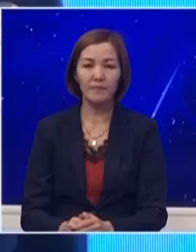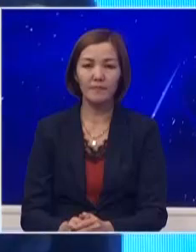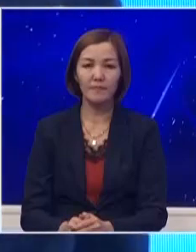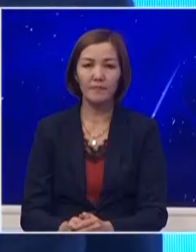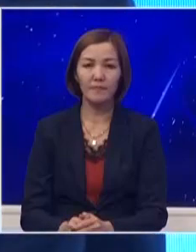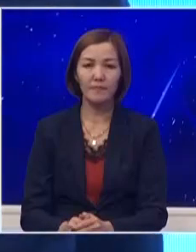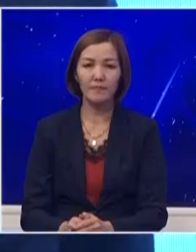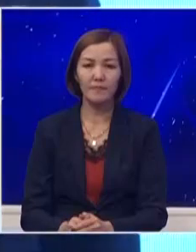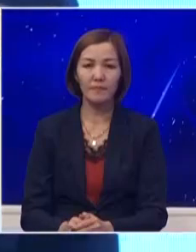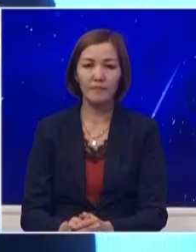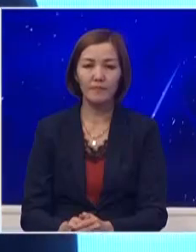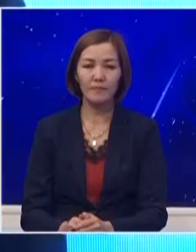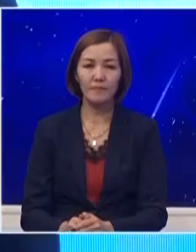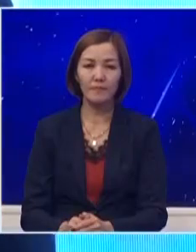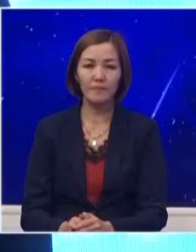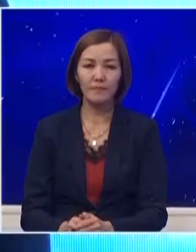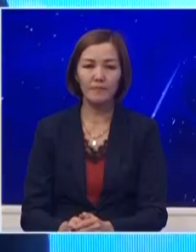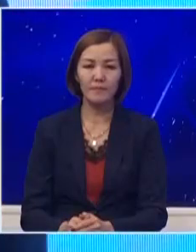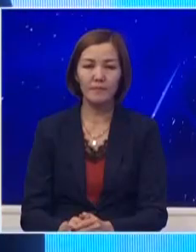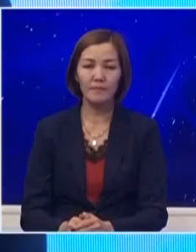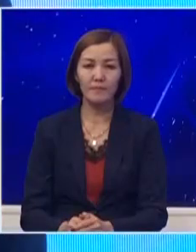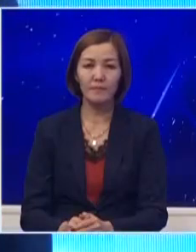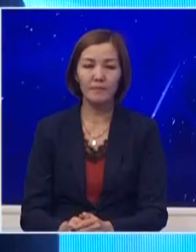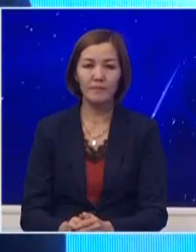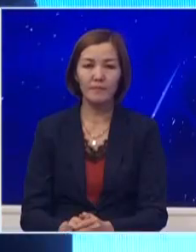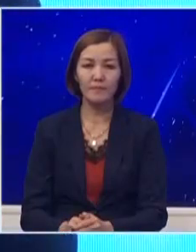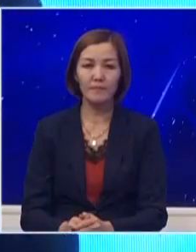көзімді ашық, көңілімді ашық, жыланды ажыратам жылындыден.